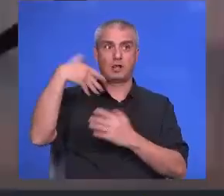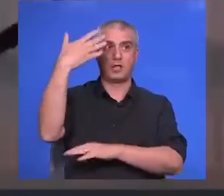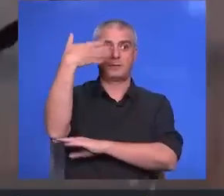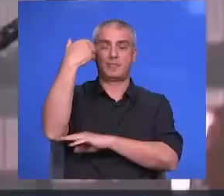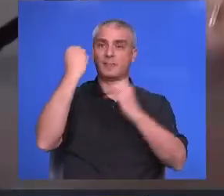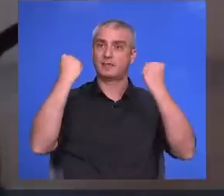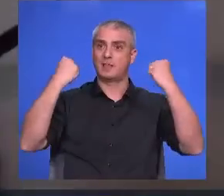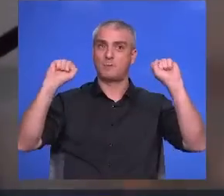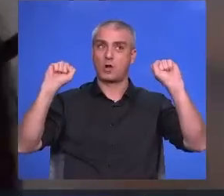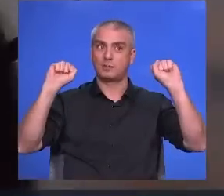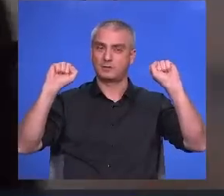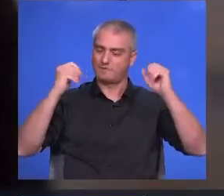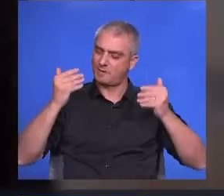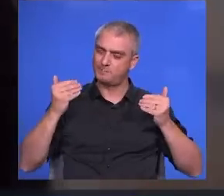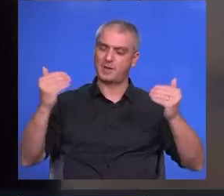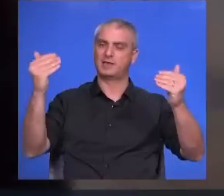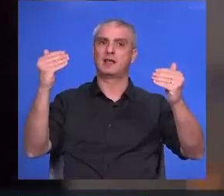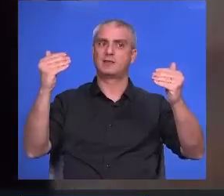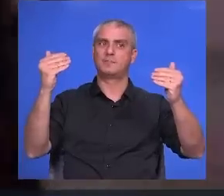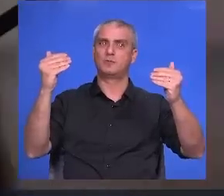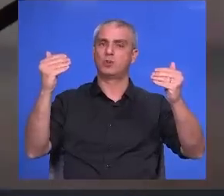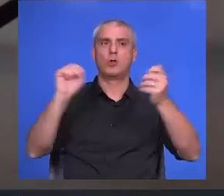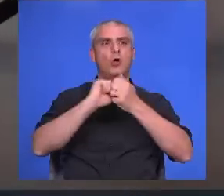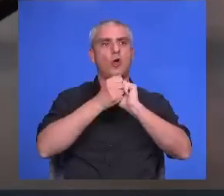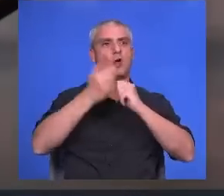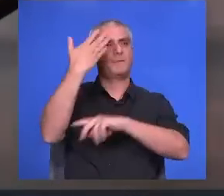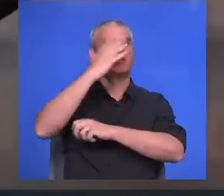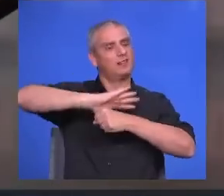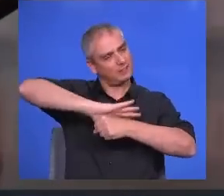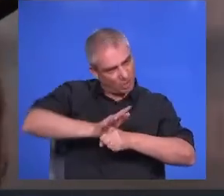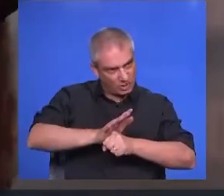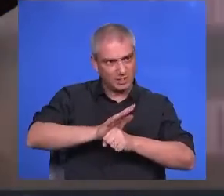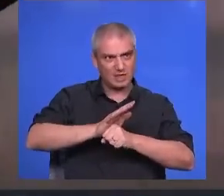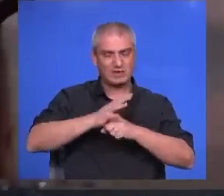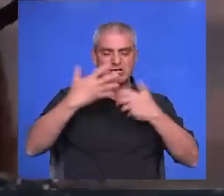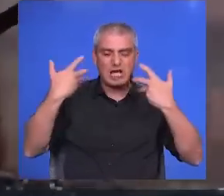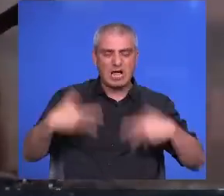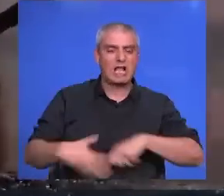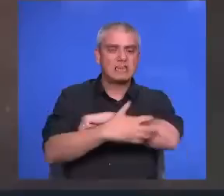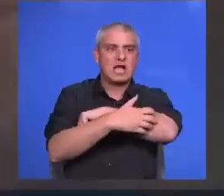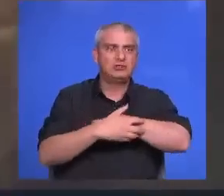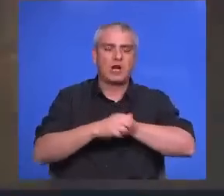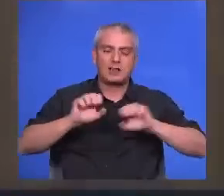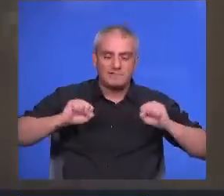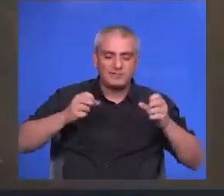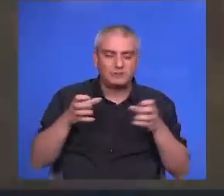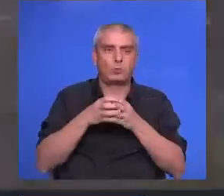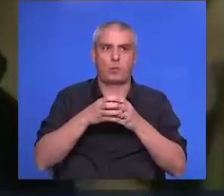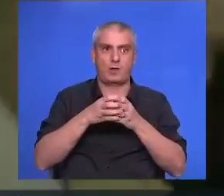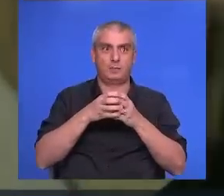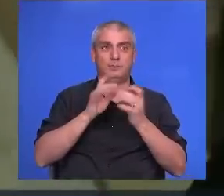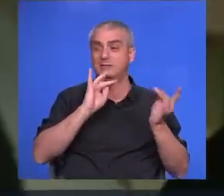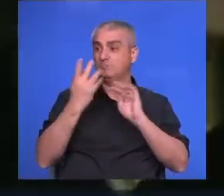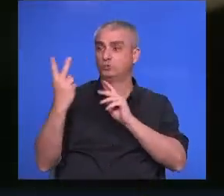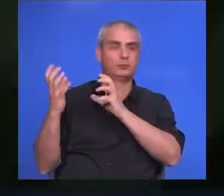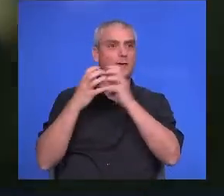מדינה דמוקרטית ומתקדמת או מדינה טוטליטרית נכשלת וסגורה. העימות בין שני המחנות